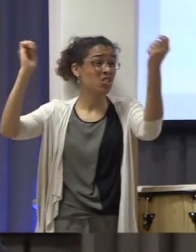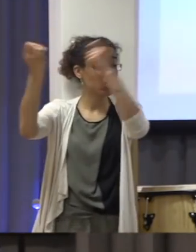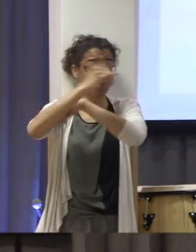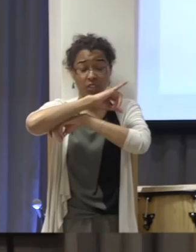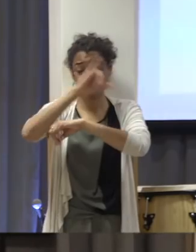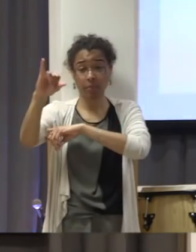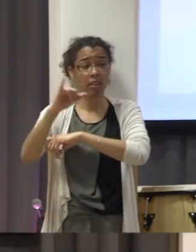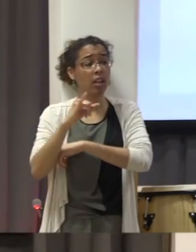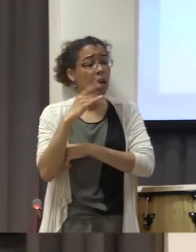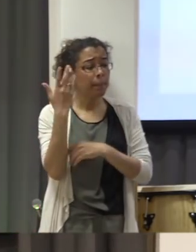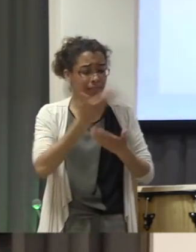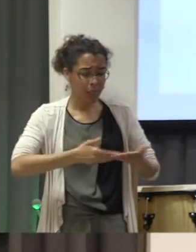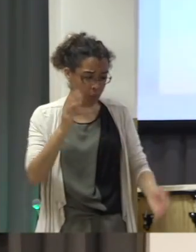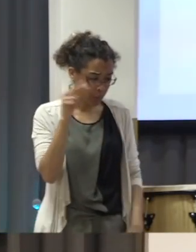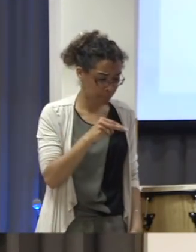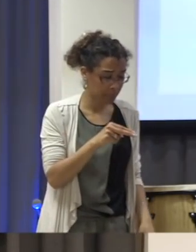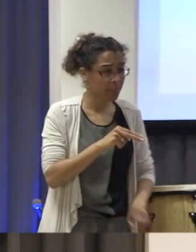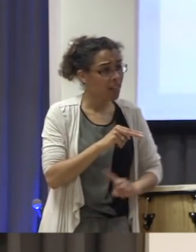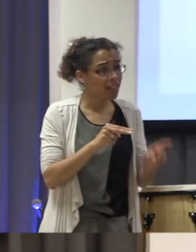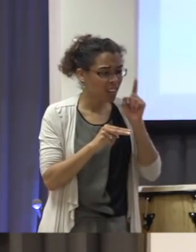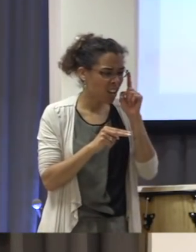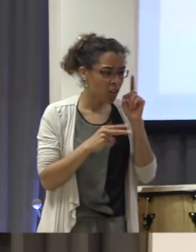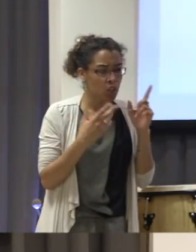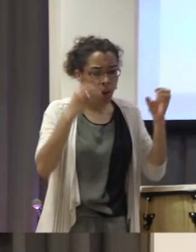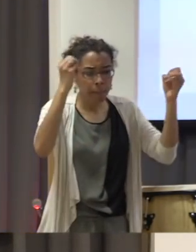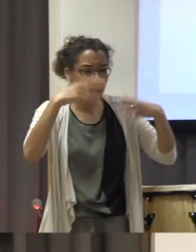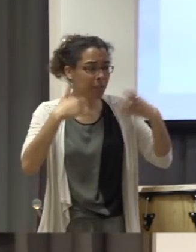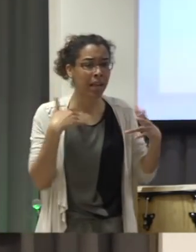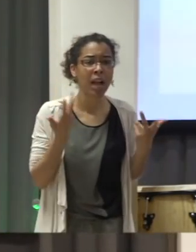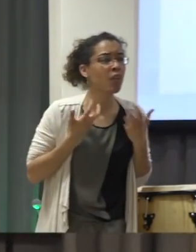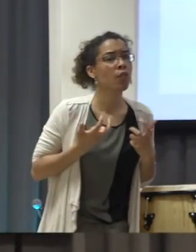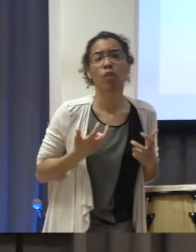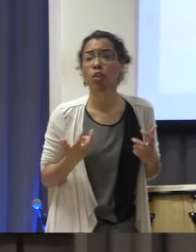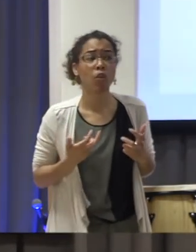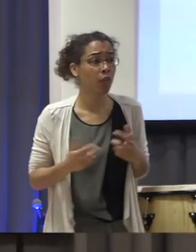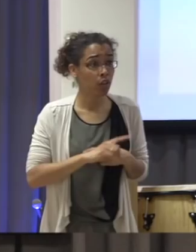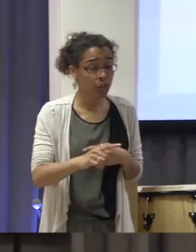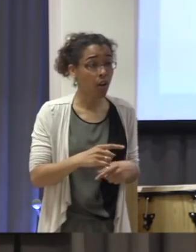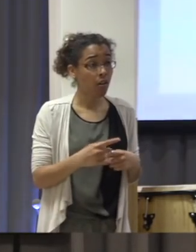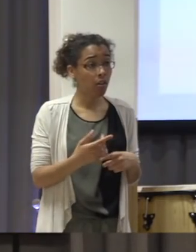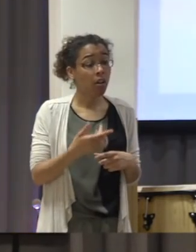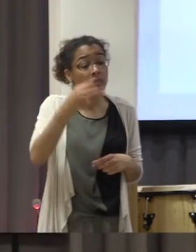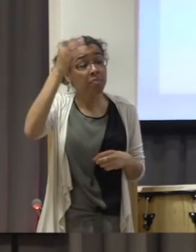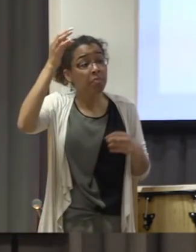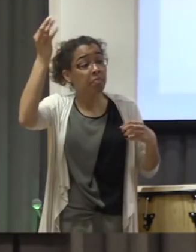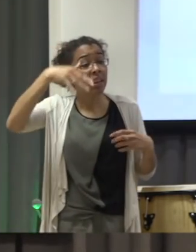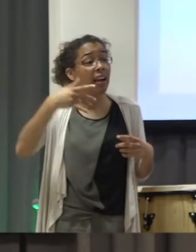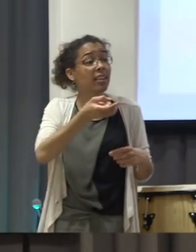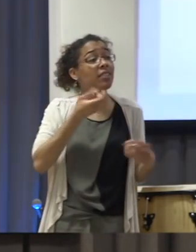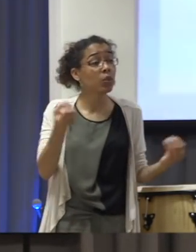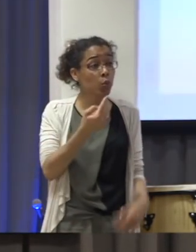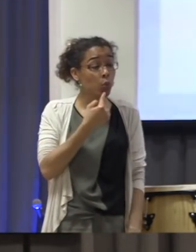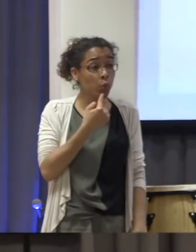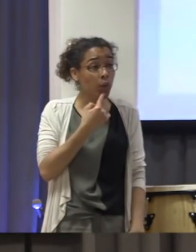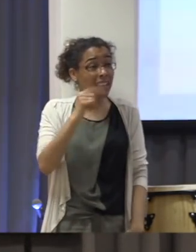Ne regarde pas aux circonstances. Ne cours pas après les miracles. Les miracles dans ta bouche. Les miracles dans ta bouche,